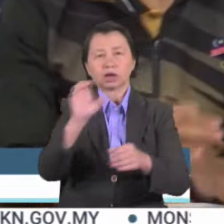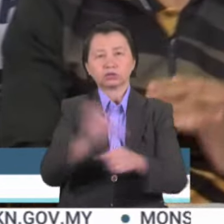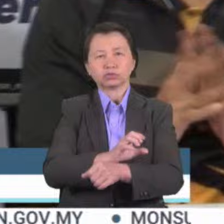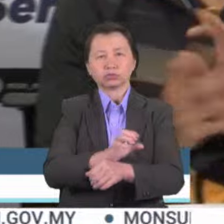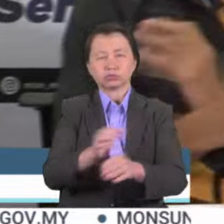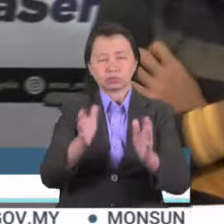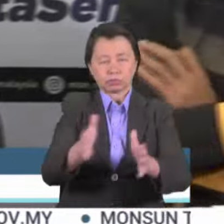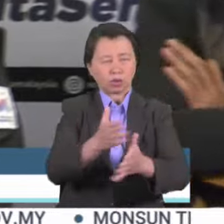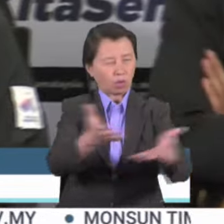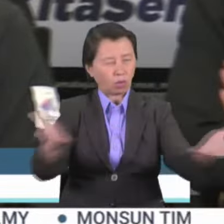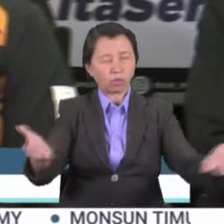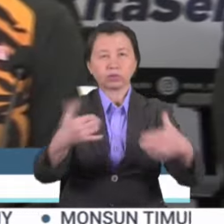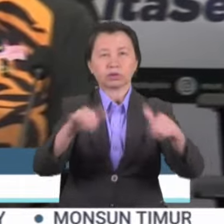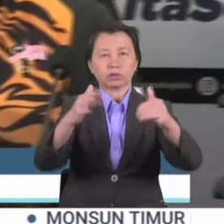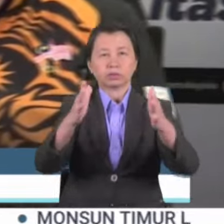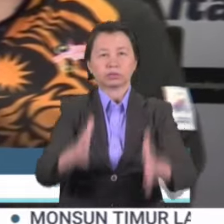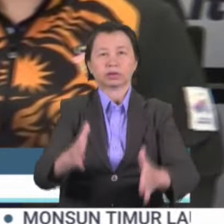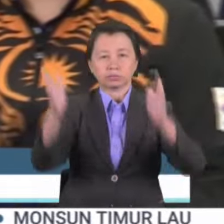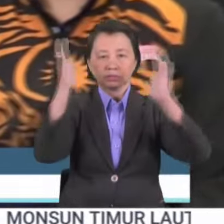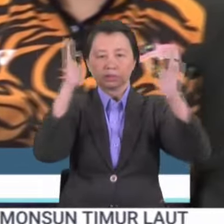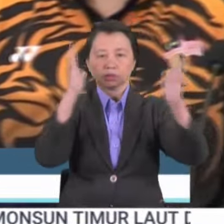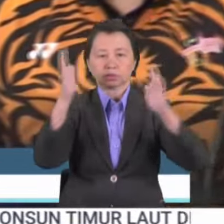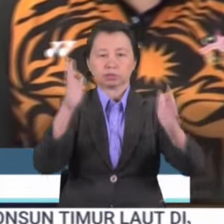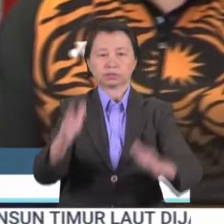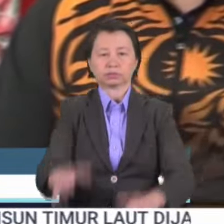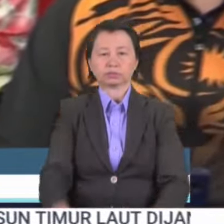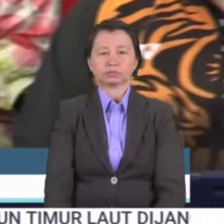atlet kebangsaan.